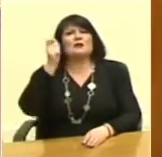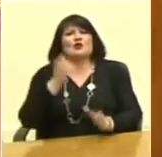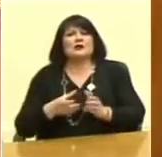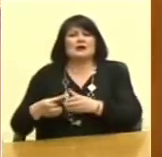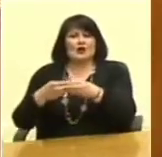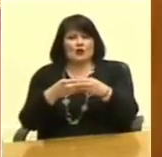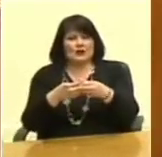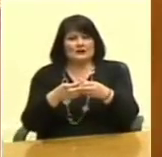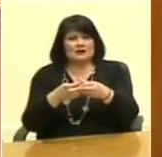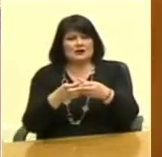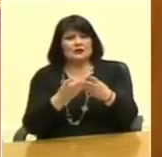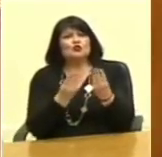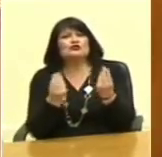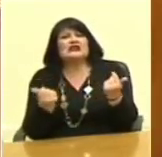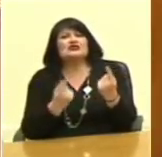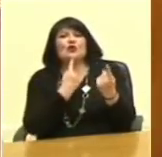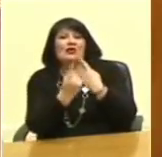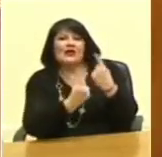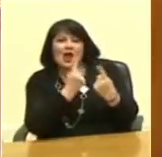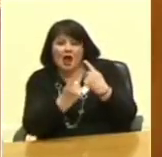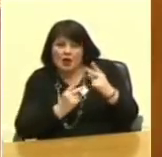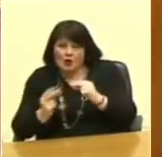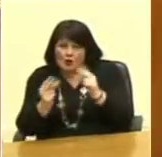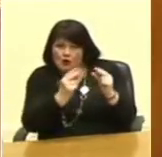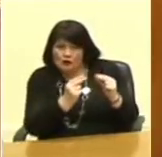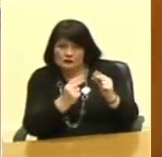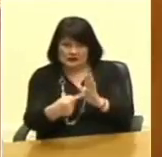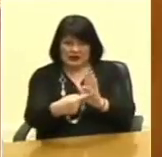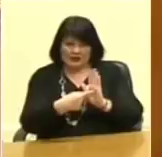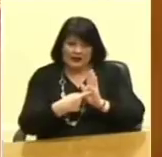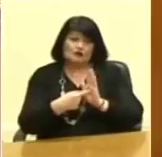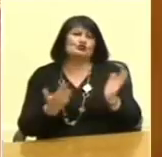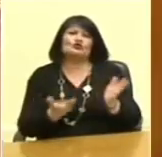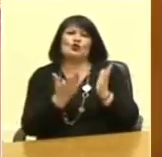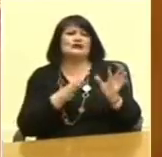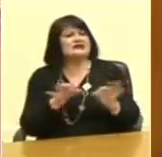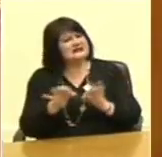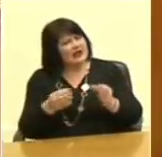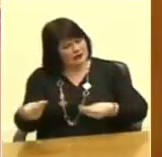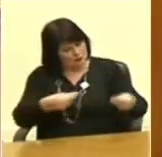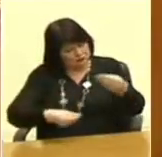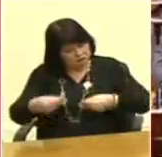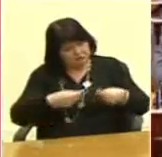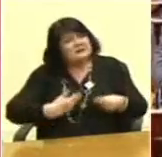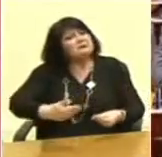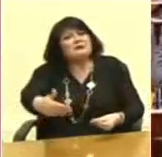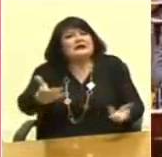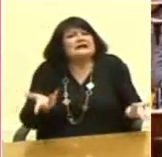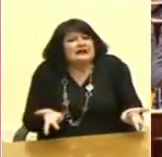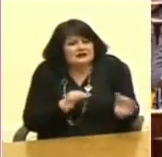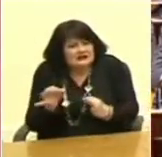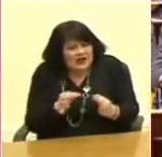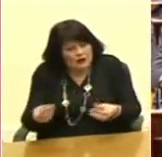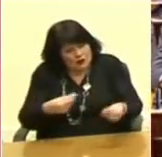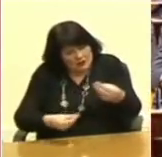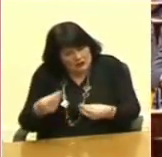σε ένα διάλογο ουσίας, προβάλλοντας το όποιο δικό τους σχέδιο έχουν για την επόμενη μέρα. Και